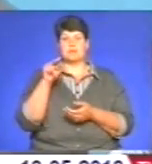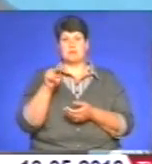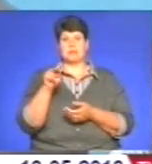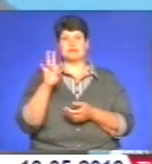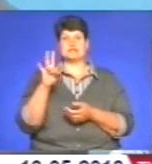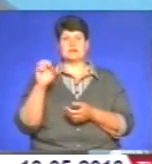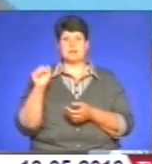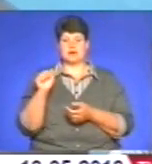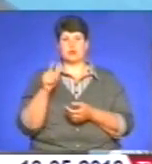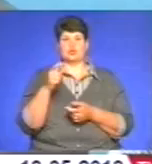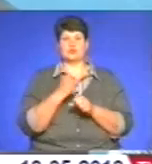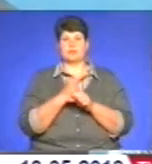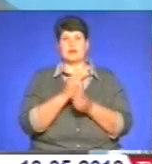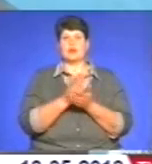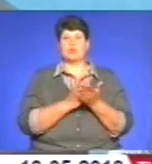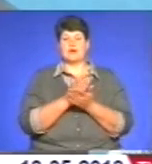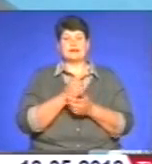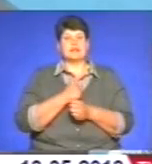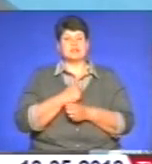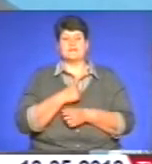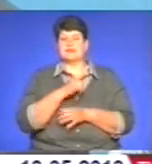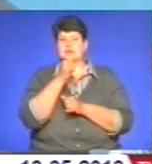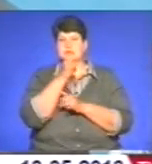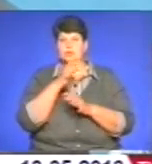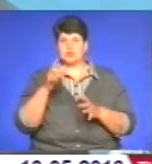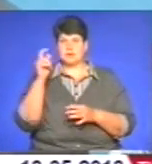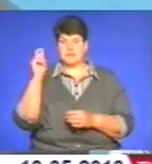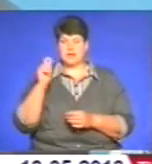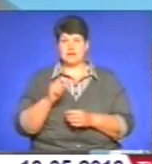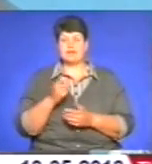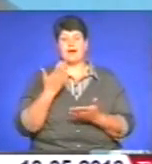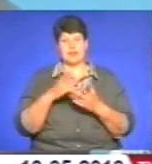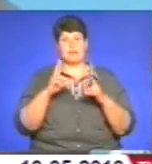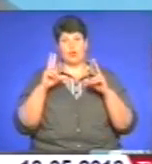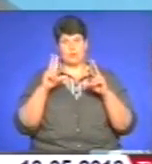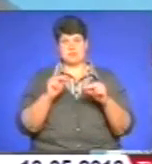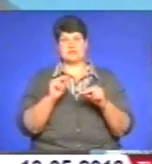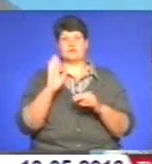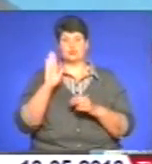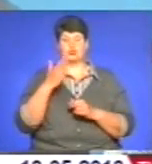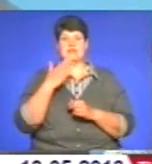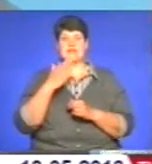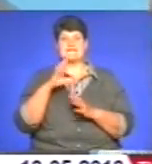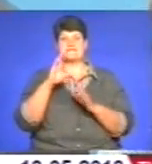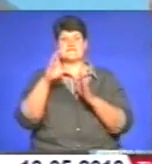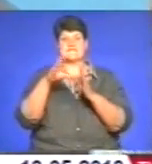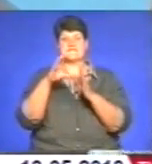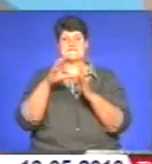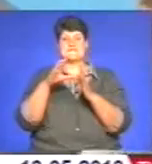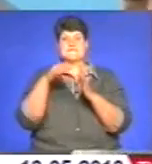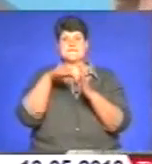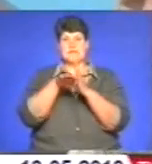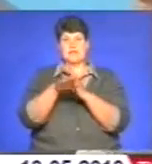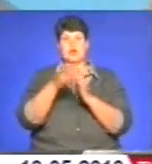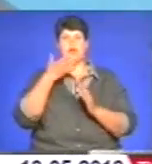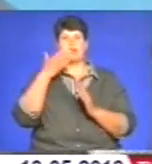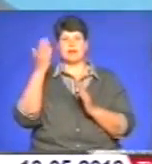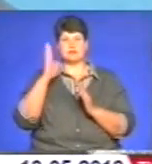жаль, він захворів, йому зробили операцію і, на жаль, приїхати не зможе, але пообіцяв, що буде відеолекцію проводити, відео-виступ зробить